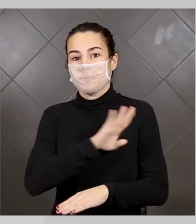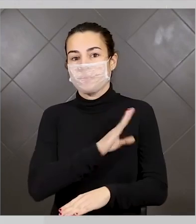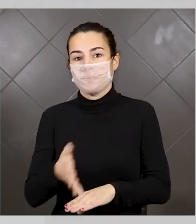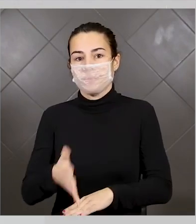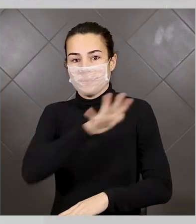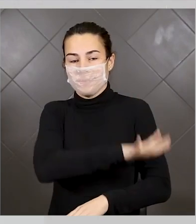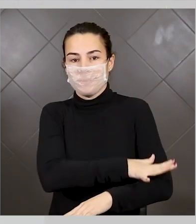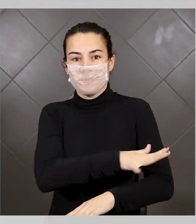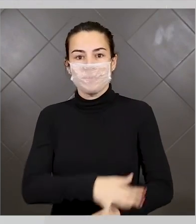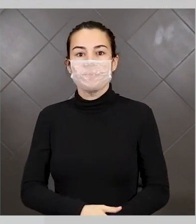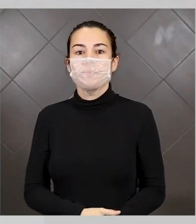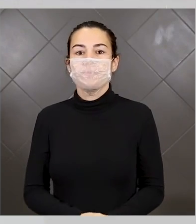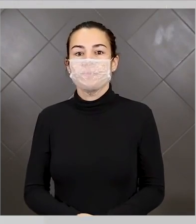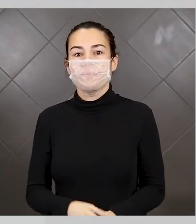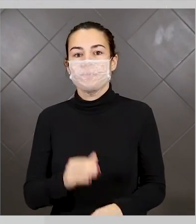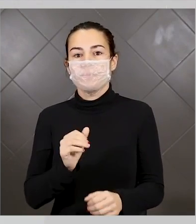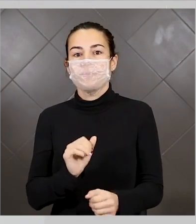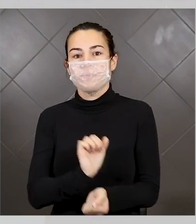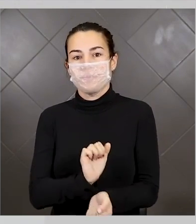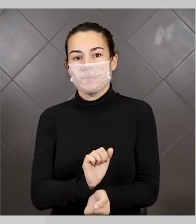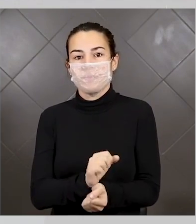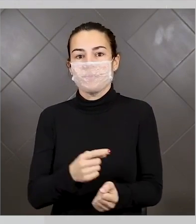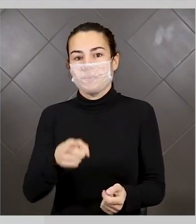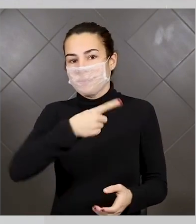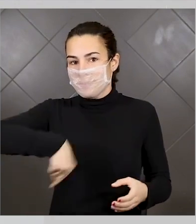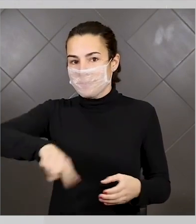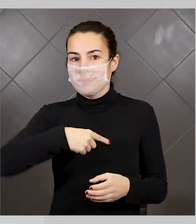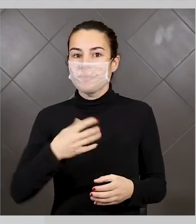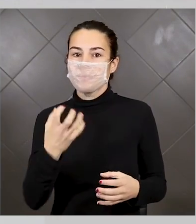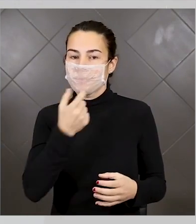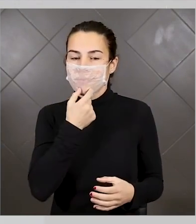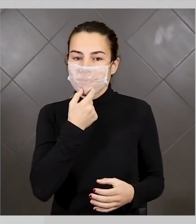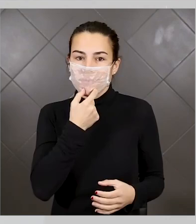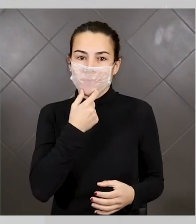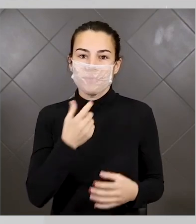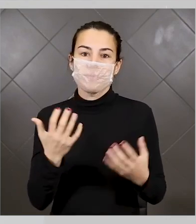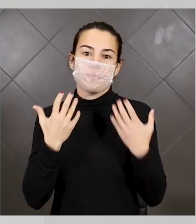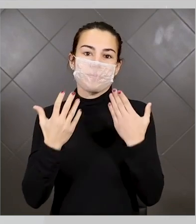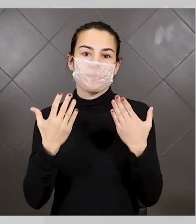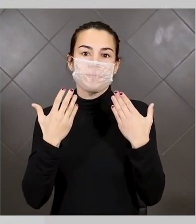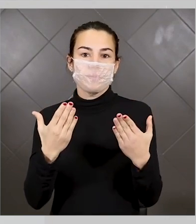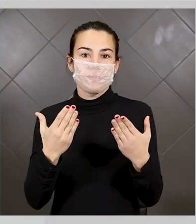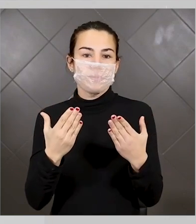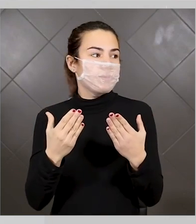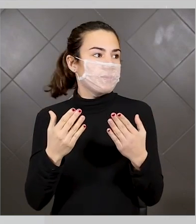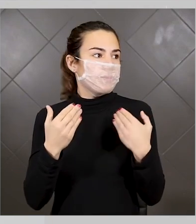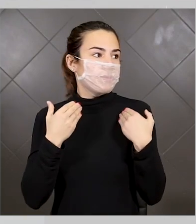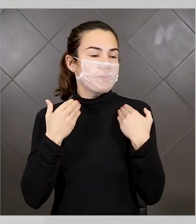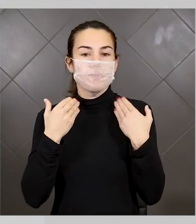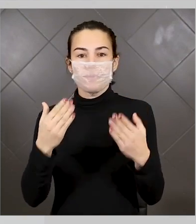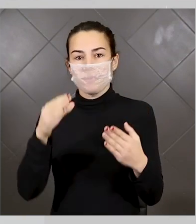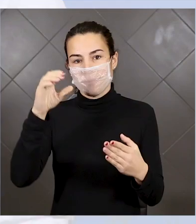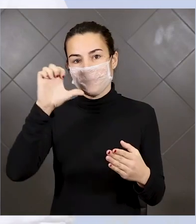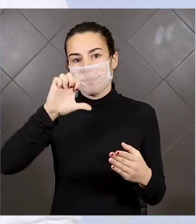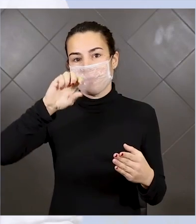i que pugueu fer servir la recepta. I bueno, vull donar les gràcies a Eugeni per